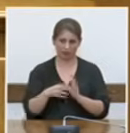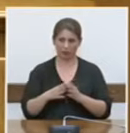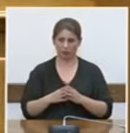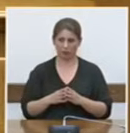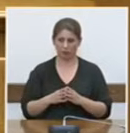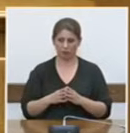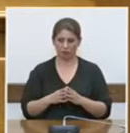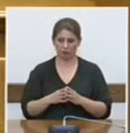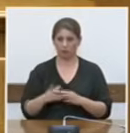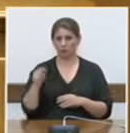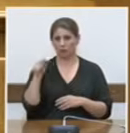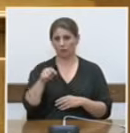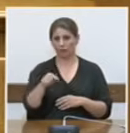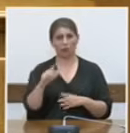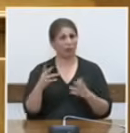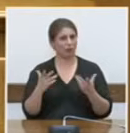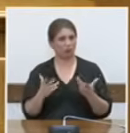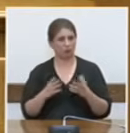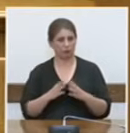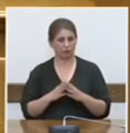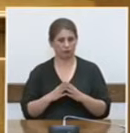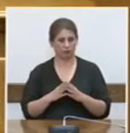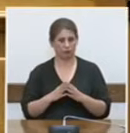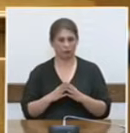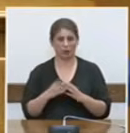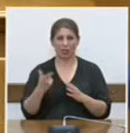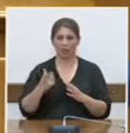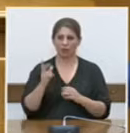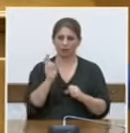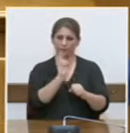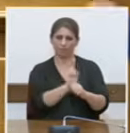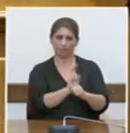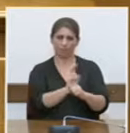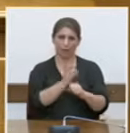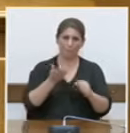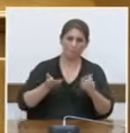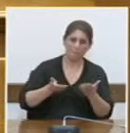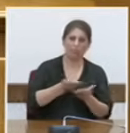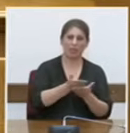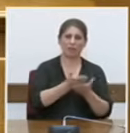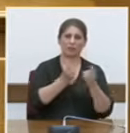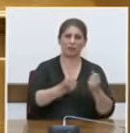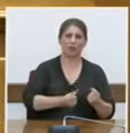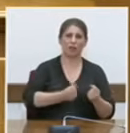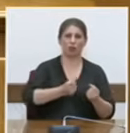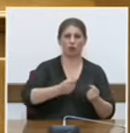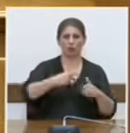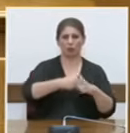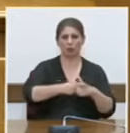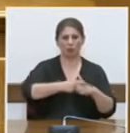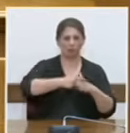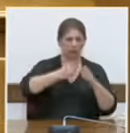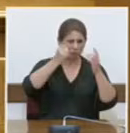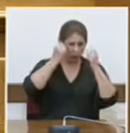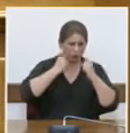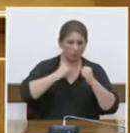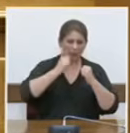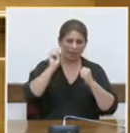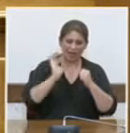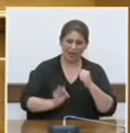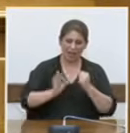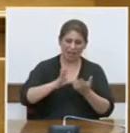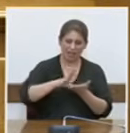αυτό γιατί όμως? Επειδή εκκρεμούσαν μηνύσεις κατά τραπεζών που χρέωναν τους δανειολήπτες κάθε σελίδα φωτοτυπίας σε συμβάσεις και